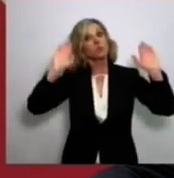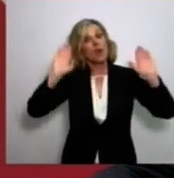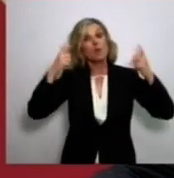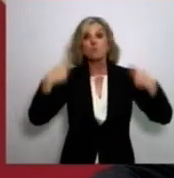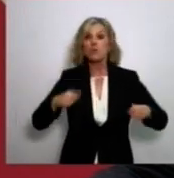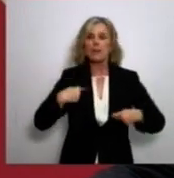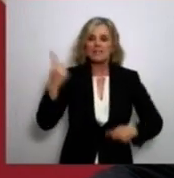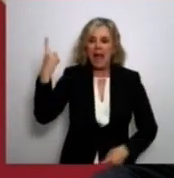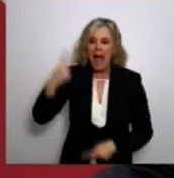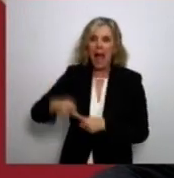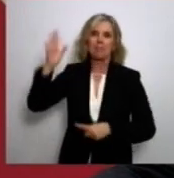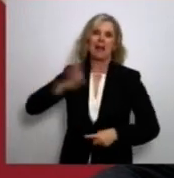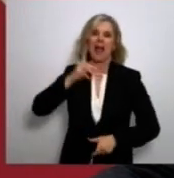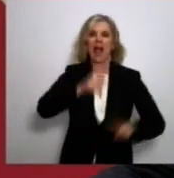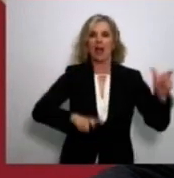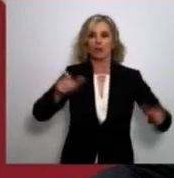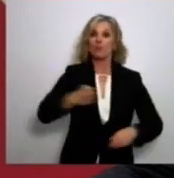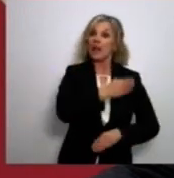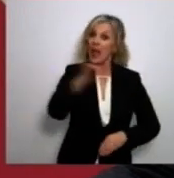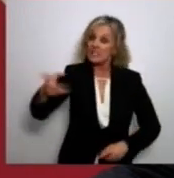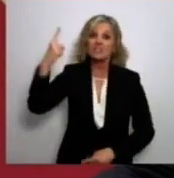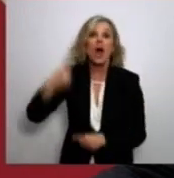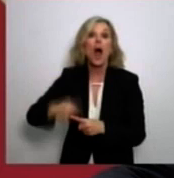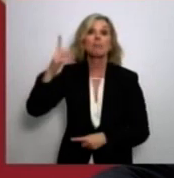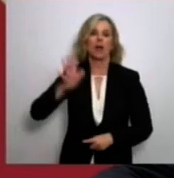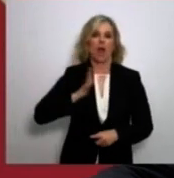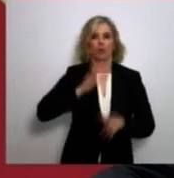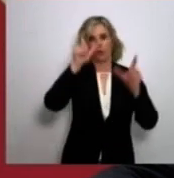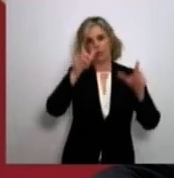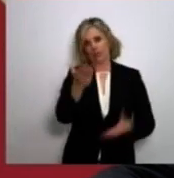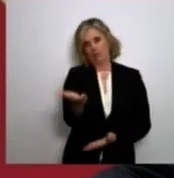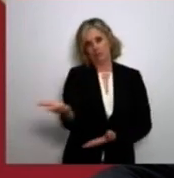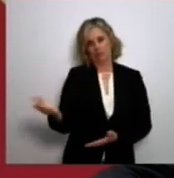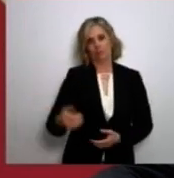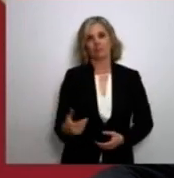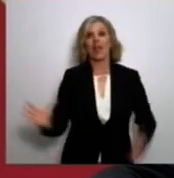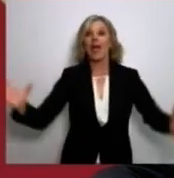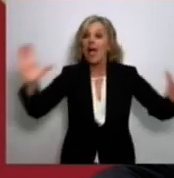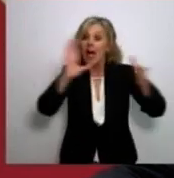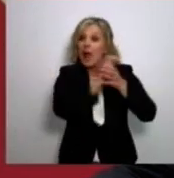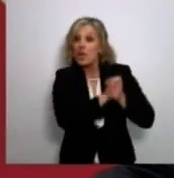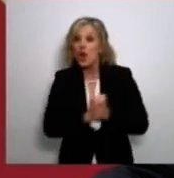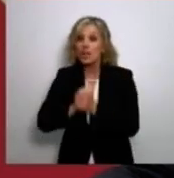Είμαστε όλοι απλοί άνθρωποι. Είστε και εσείς απλοί άνθρωποι. Μας ενώνει η πίστη στο Χριστό.